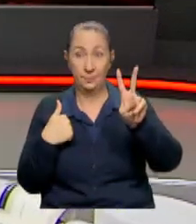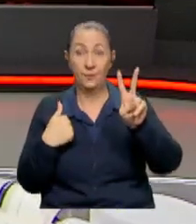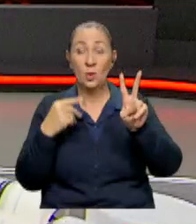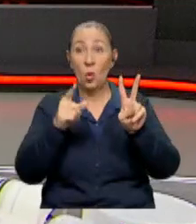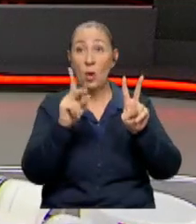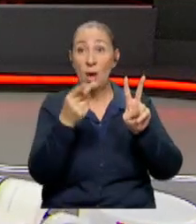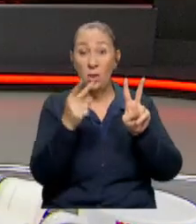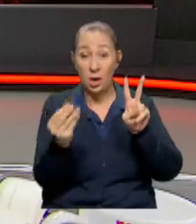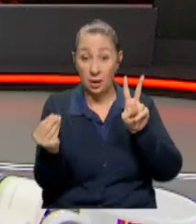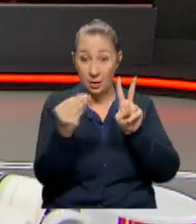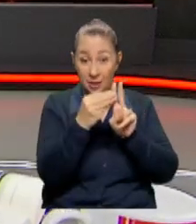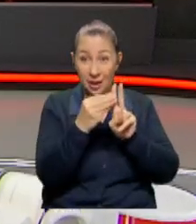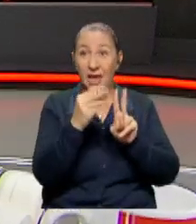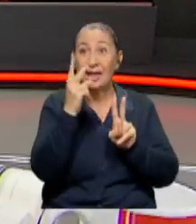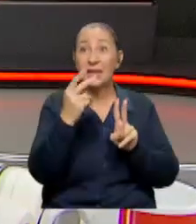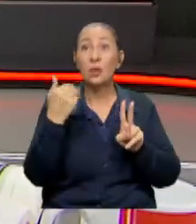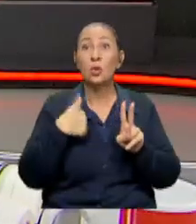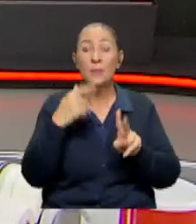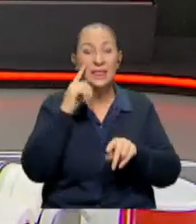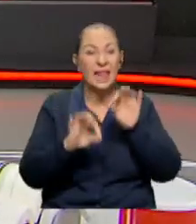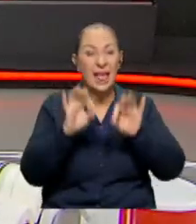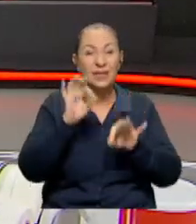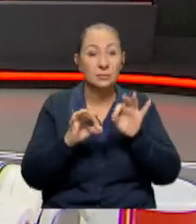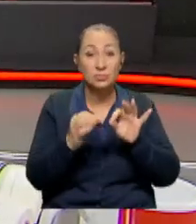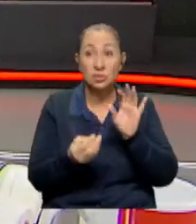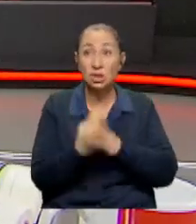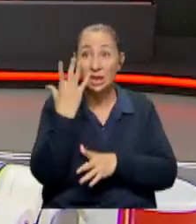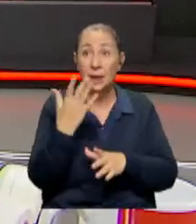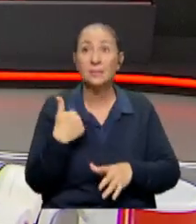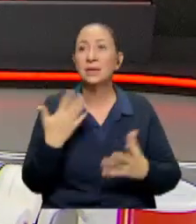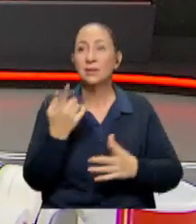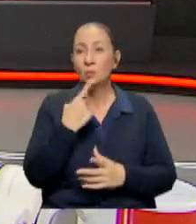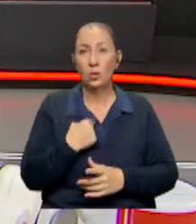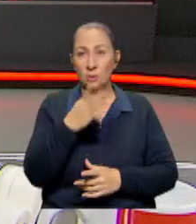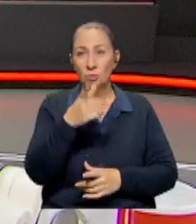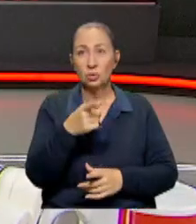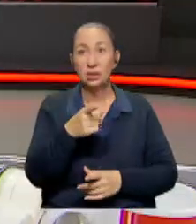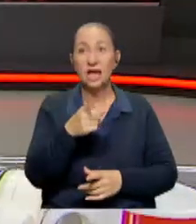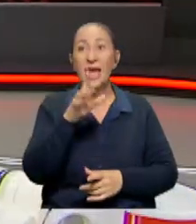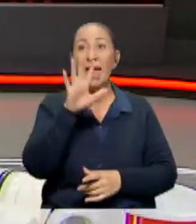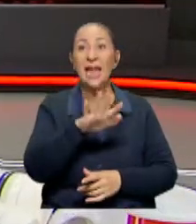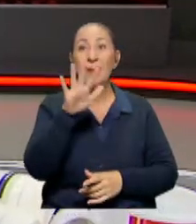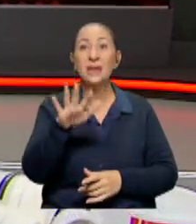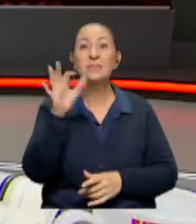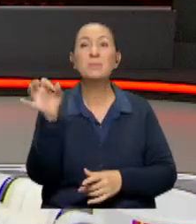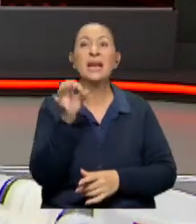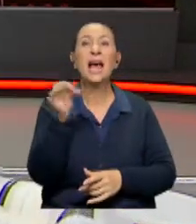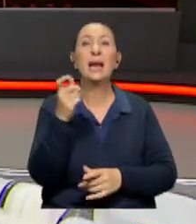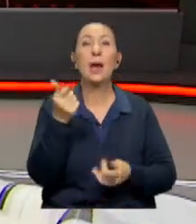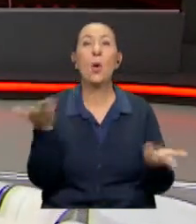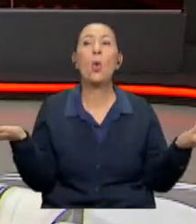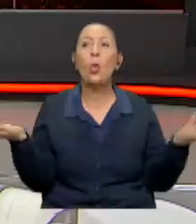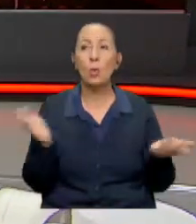o rapora düşenler, yani iki kurumun denetiminden çıkanlar bize ne söylüyor biliyor musunuz? 55 milyar lira